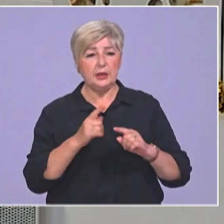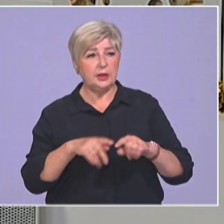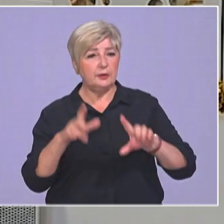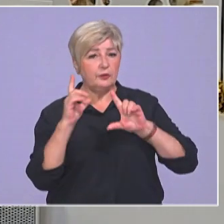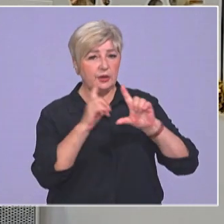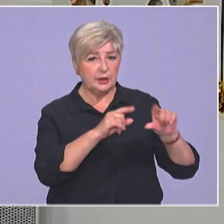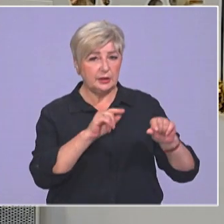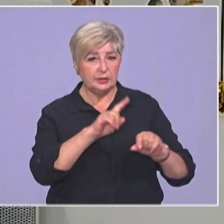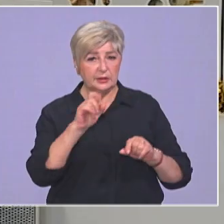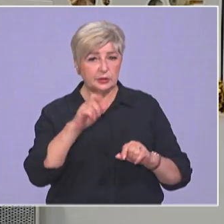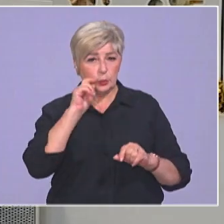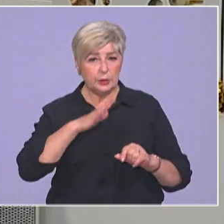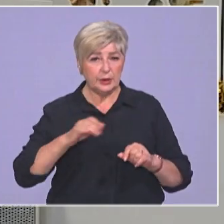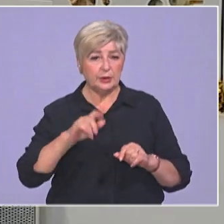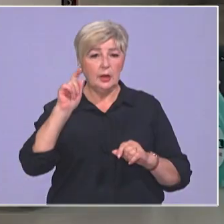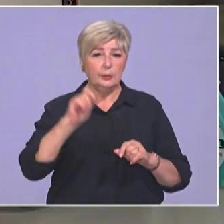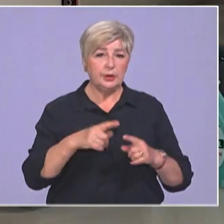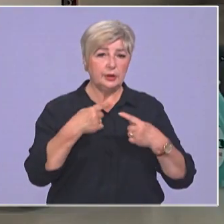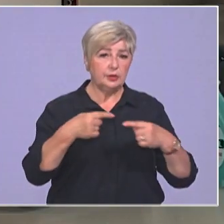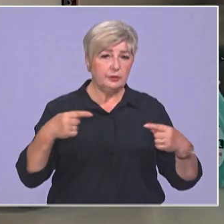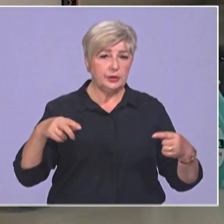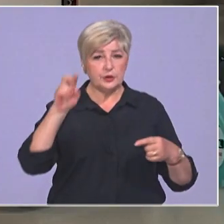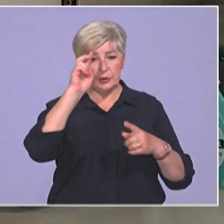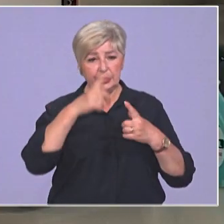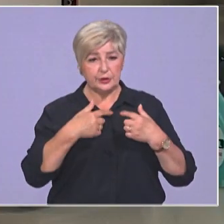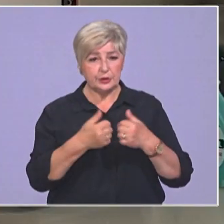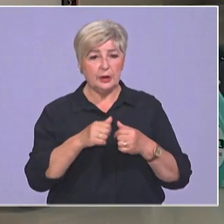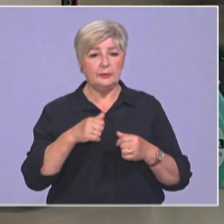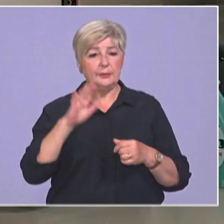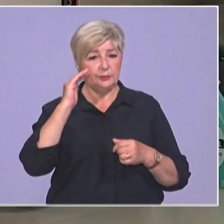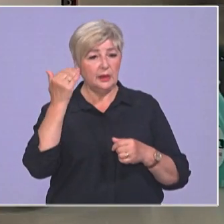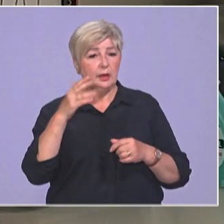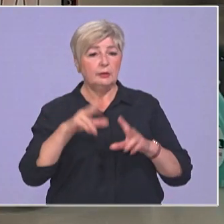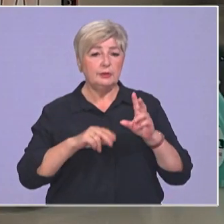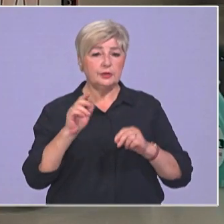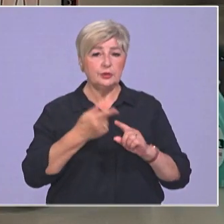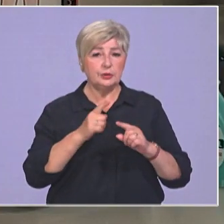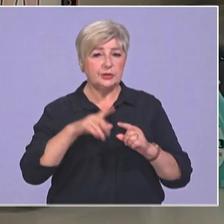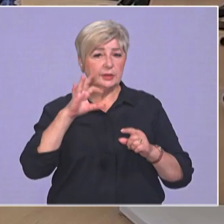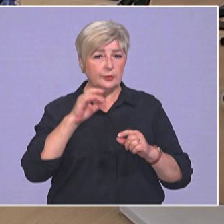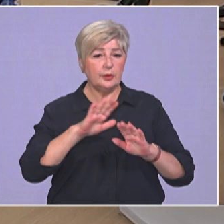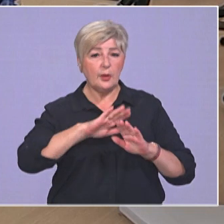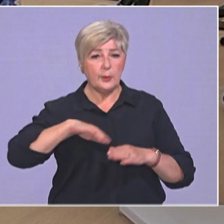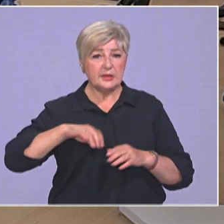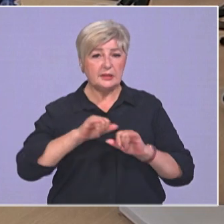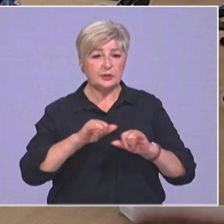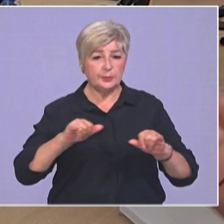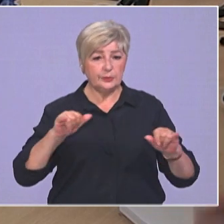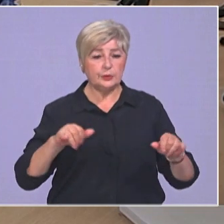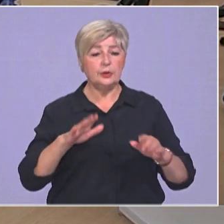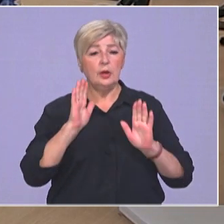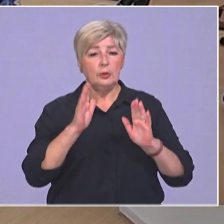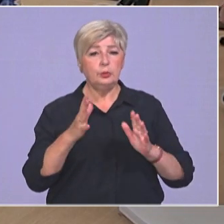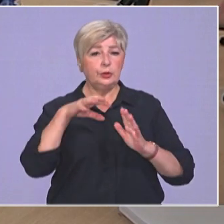державу України, приїхали до іншої держави. Євген Шульган вважає, що цей досвід після розповсюдження по департаменту Марна